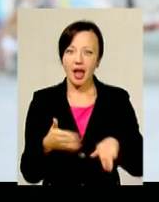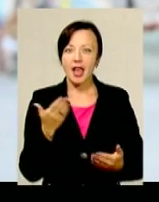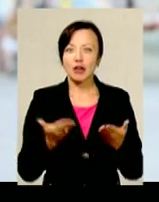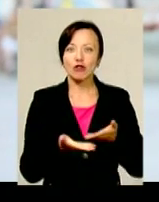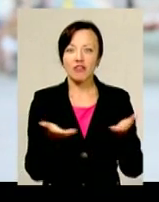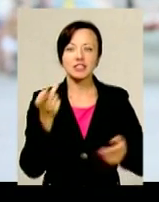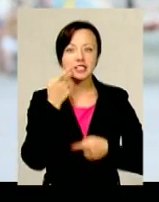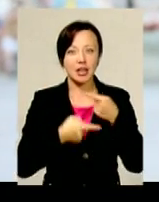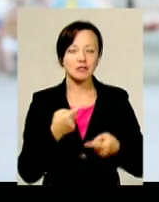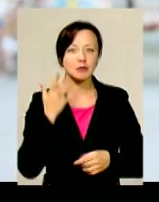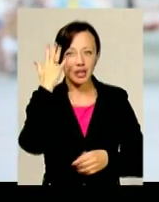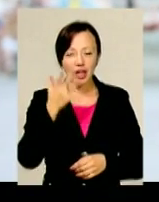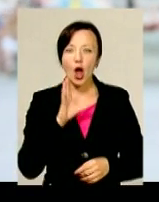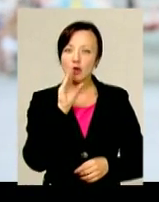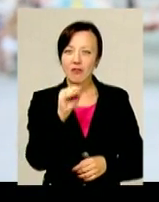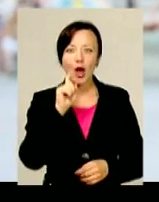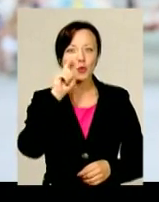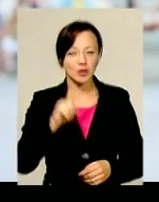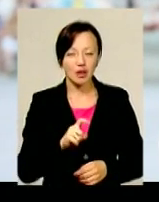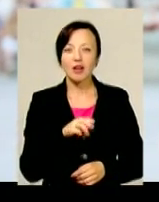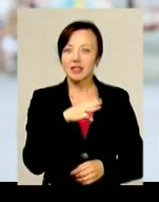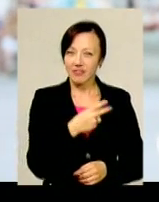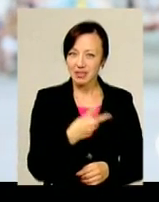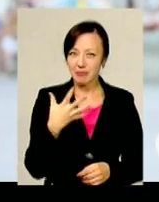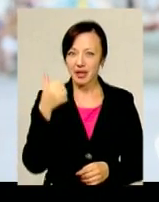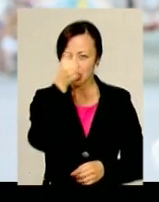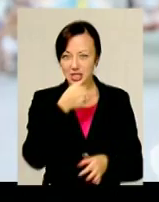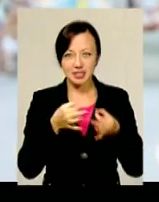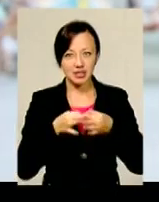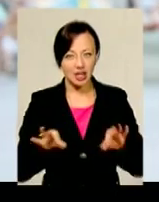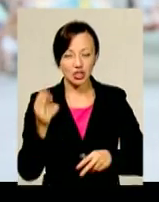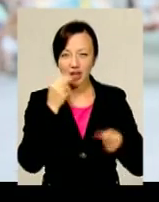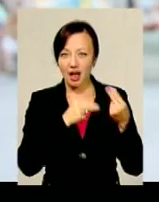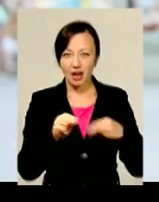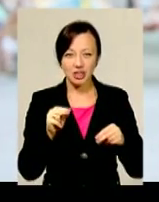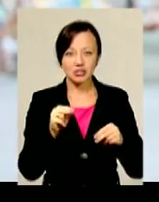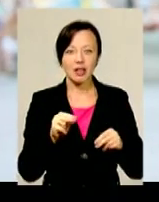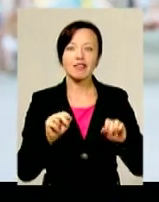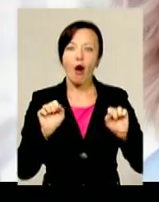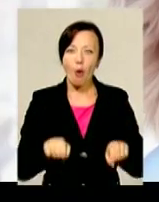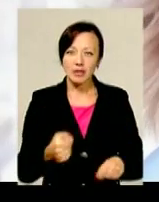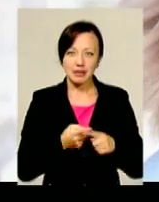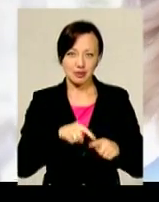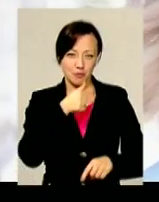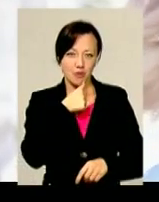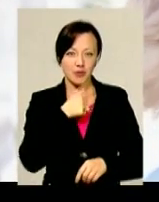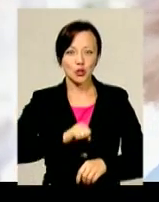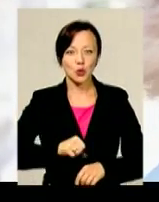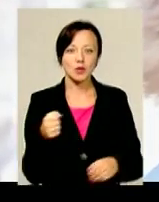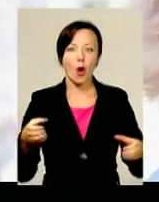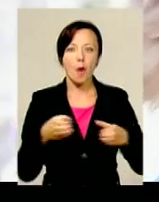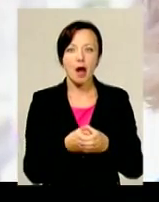завжди мріяли почати розмовляти українською, то 25-та річниця незалежності – найкраща нагода це спробувати. Друзі,